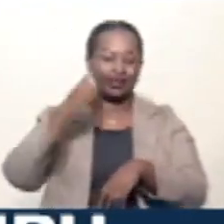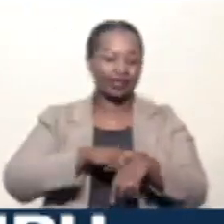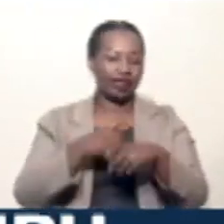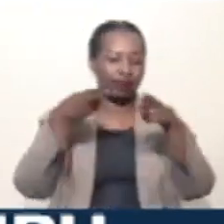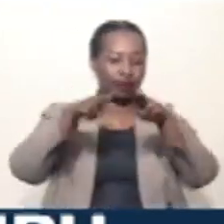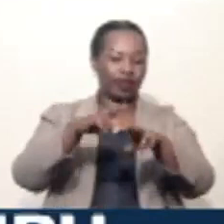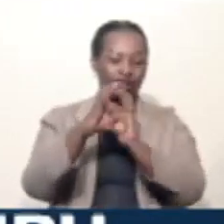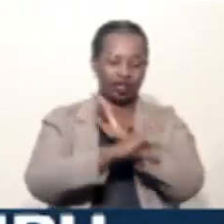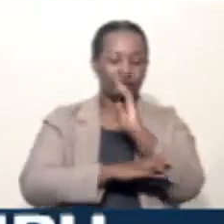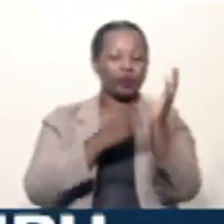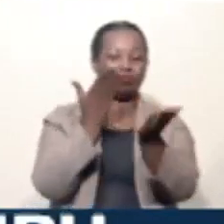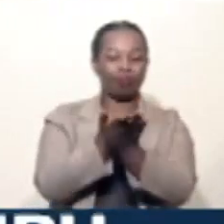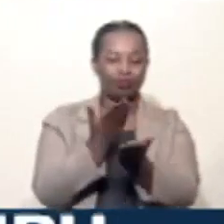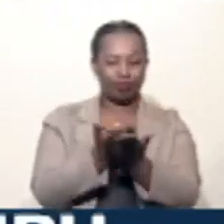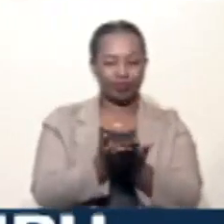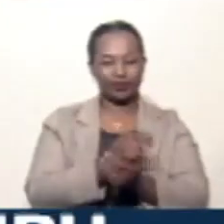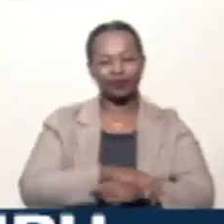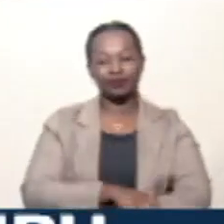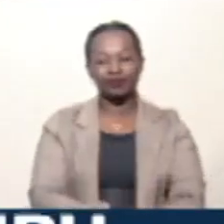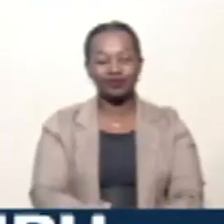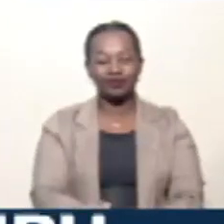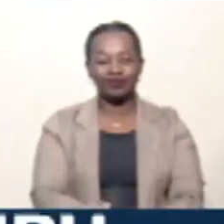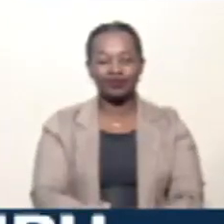Bisabye. Mbabazi Dorothy, i Kigali.